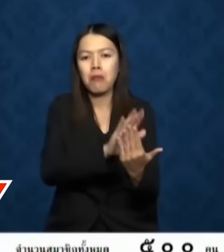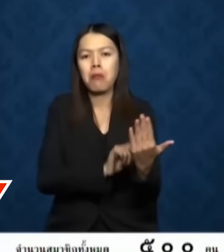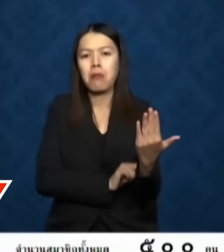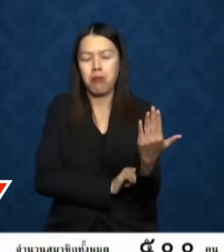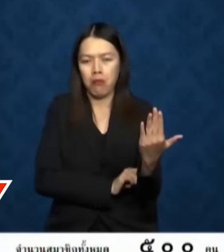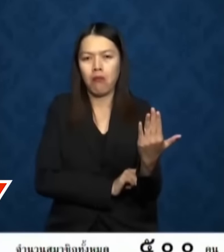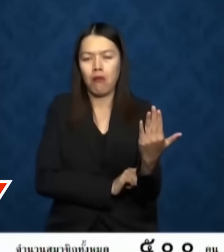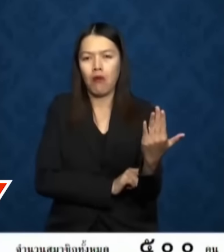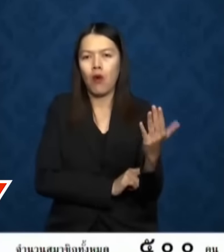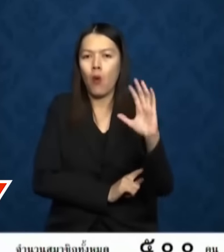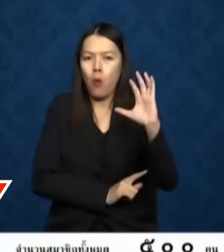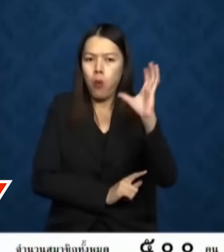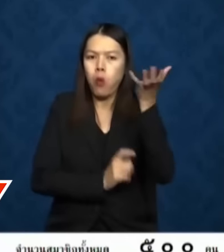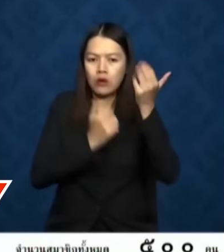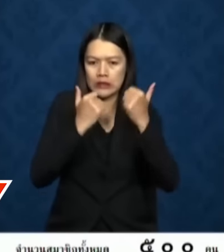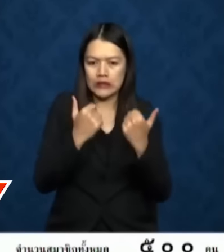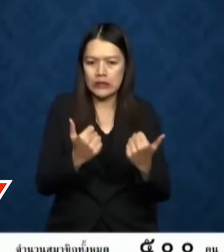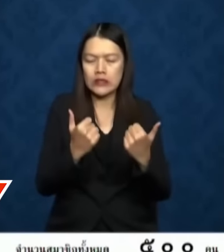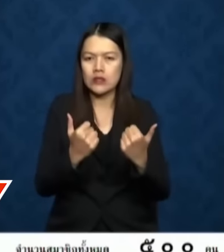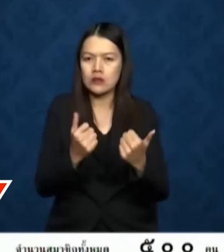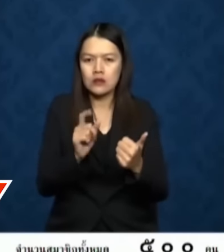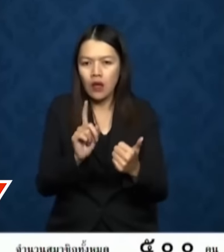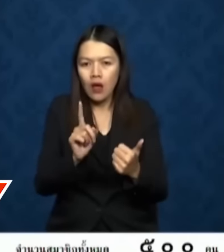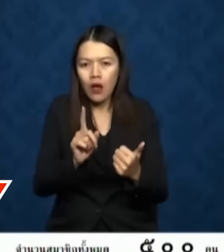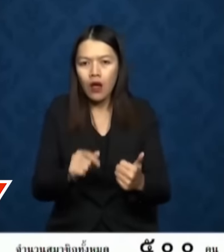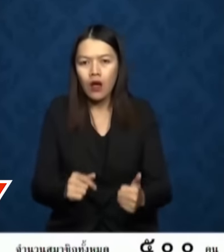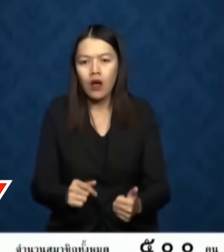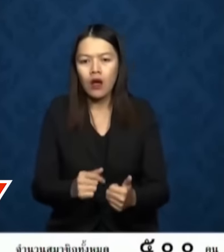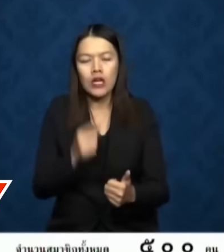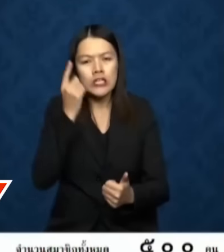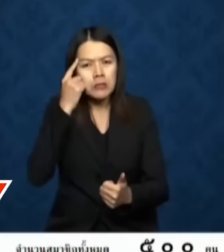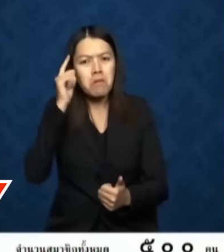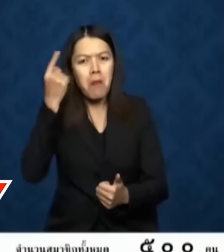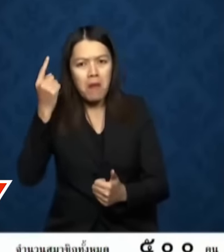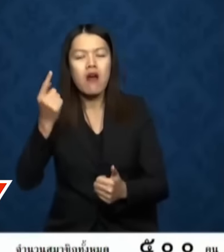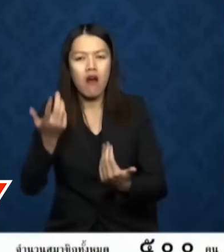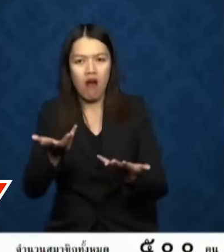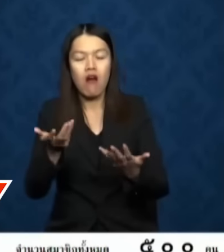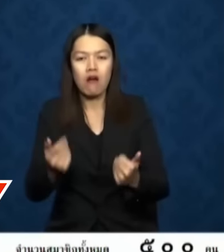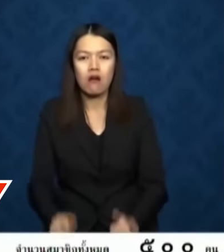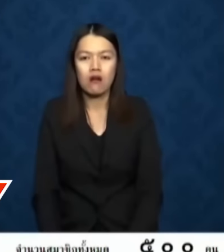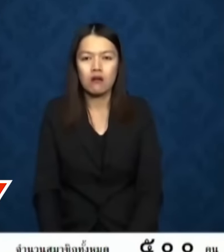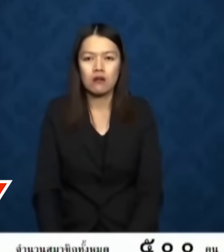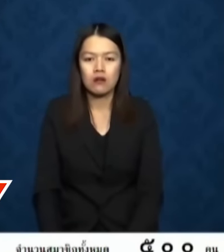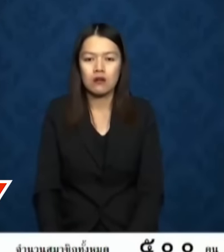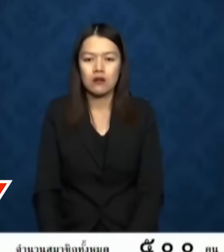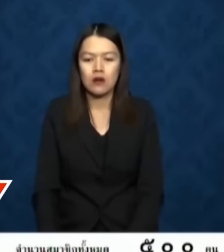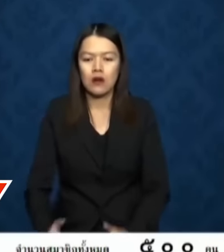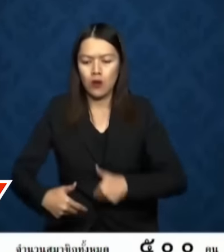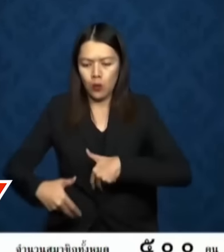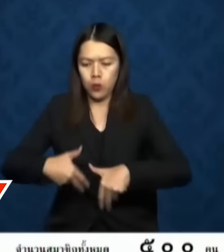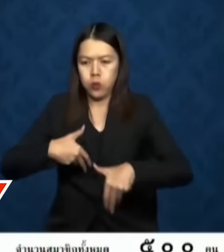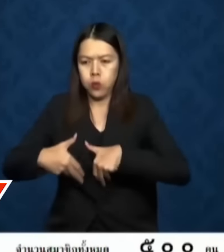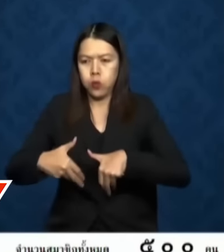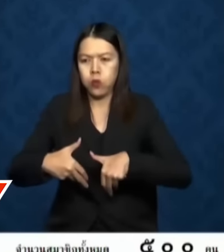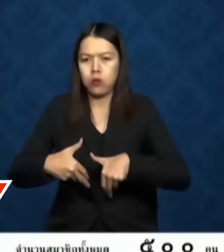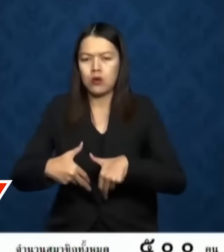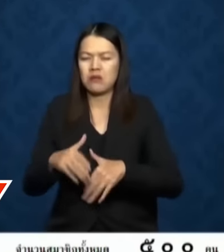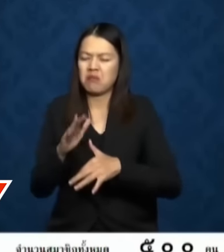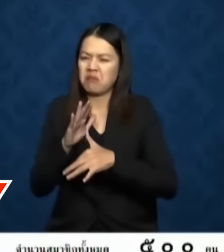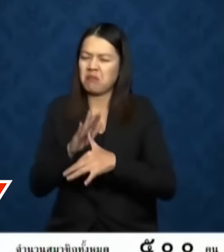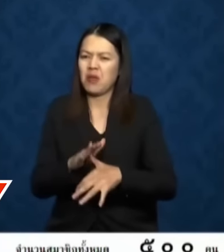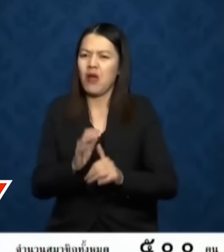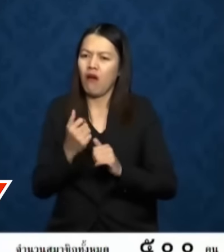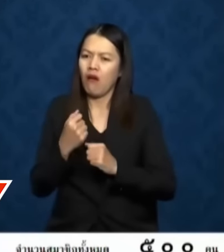ทันกับโลกยุคปัจจุบันได้จากไหนหากไม่มีความคิดสร้างสรรค์การที่ประชาชนออกมากดดัน